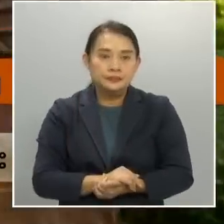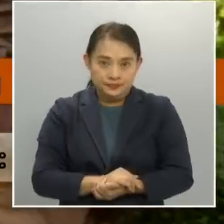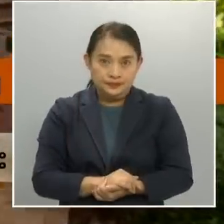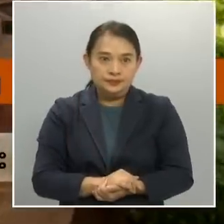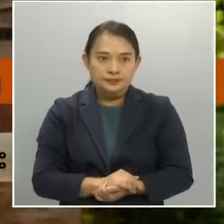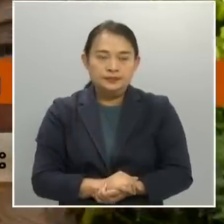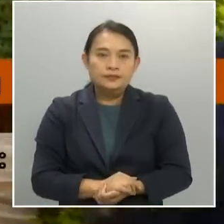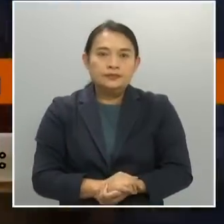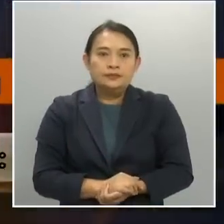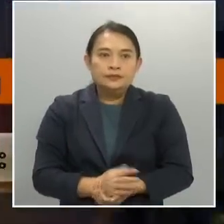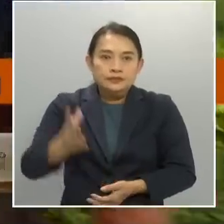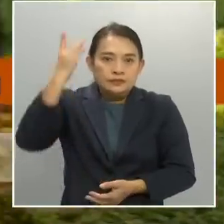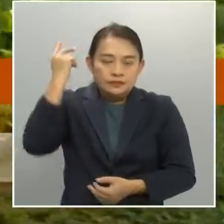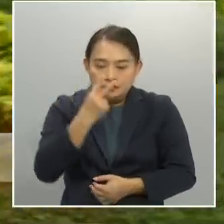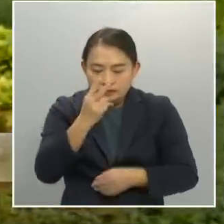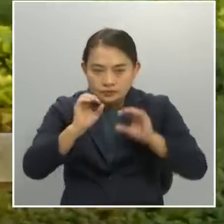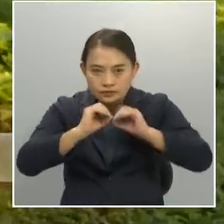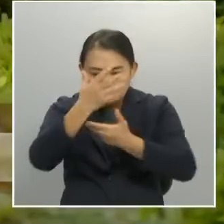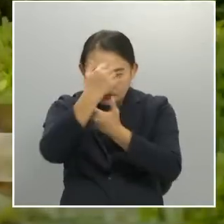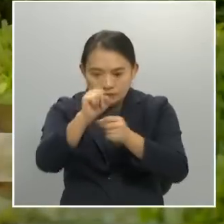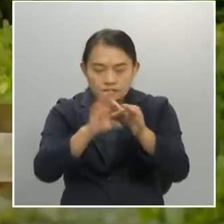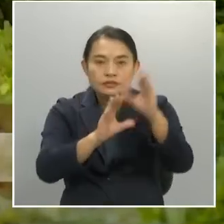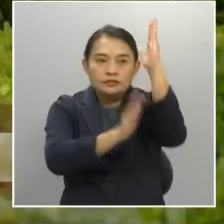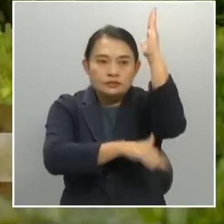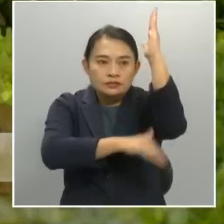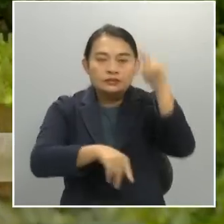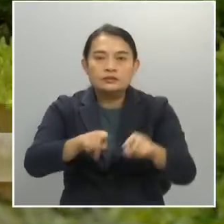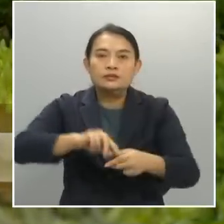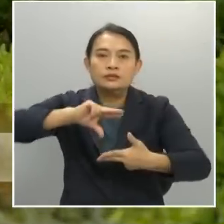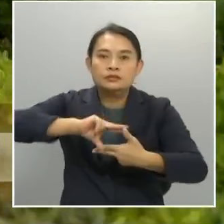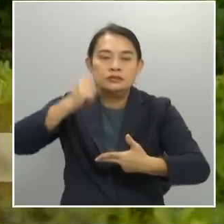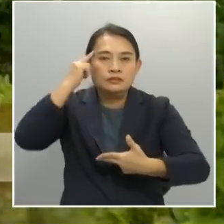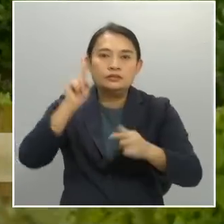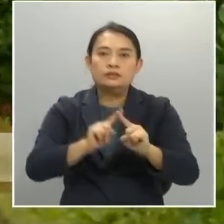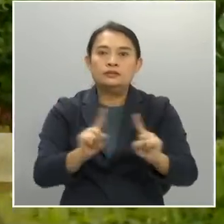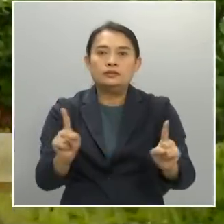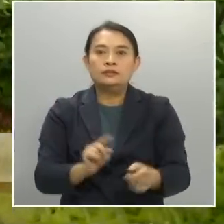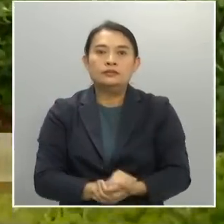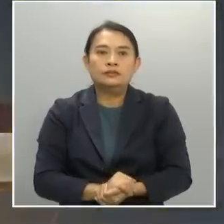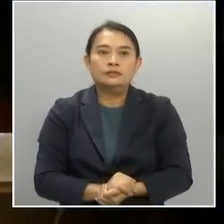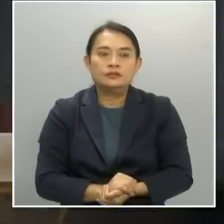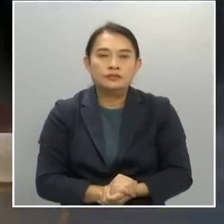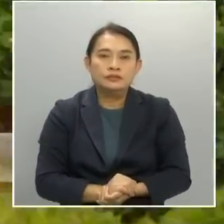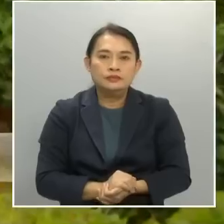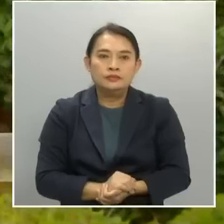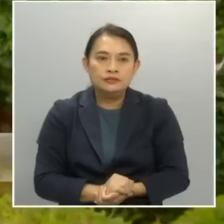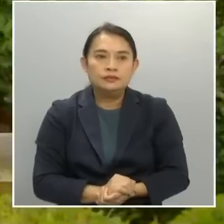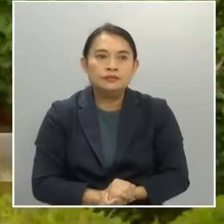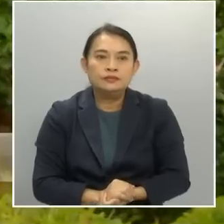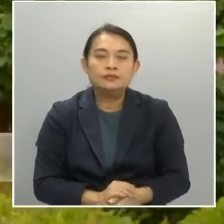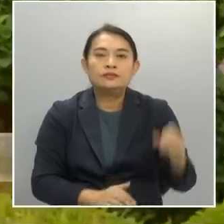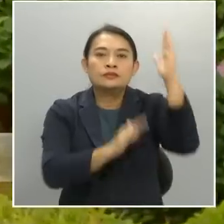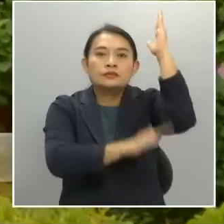นี้มีมุมน่าสนใจครับเป็นสสใต้พลังประชารัฐเหมือนกันแต่ไม่เห็นด้วยคุณสุขศรีเมืองผมต้องขอ